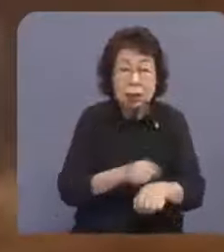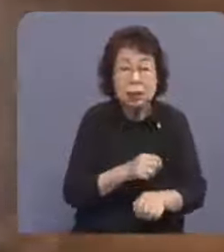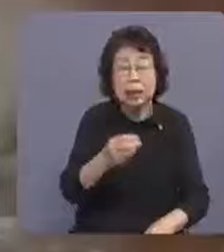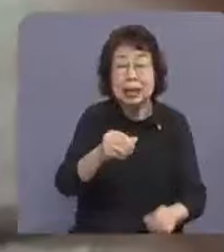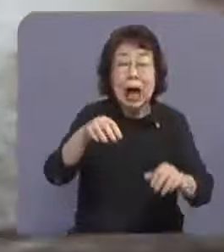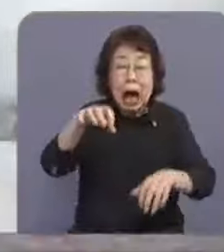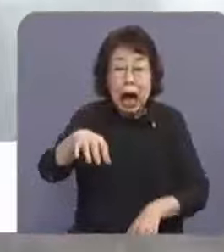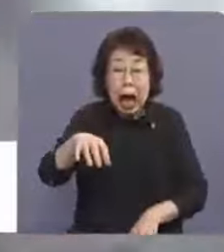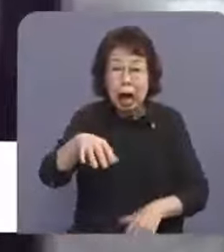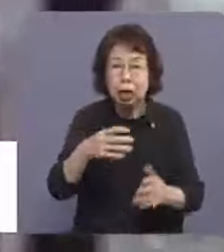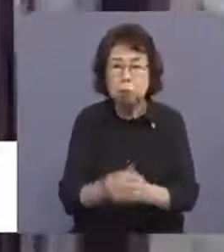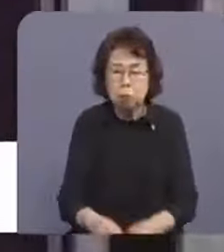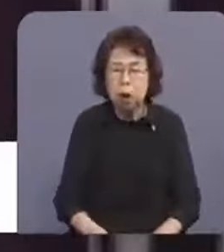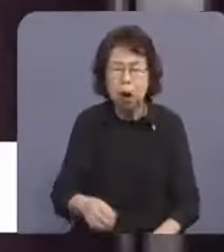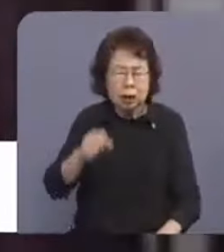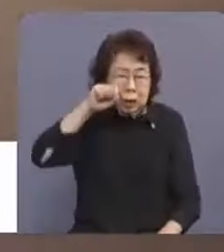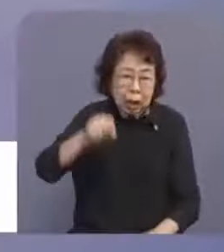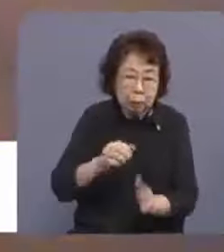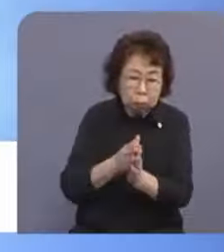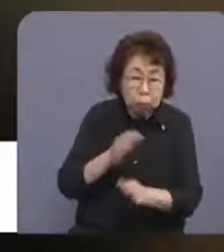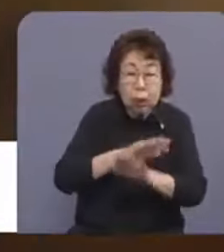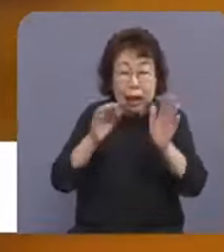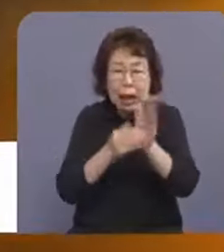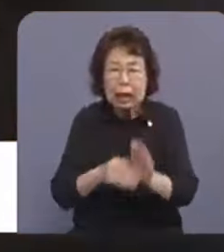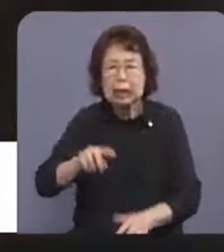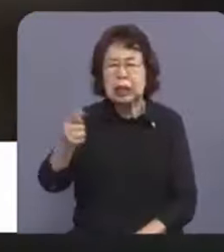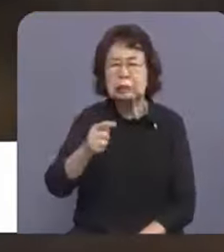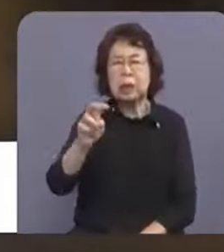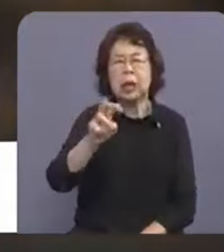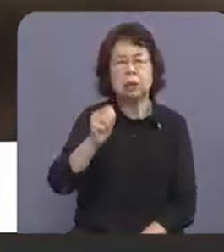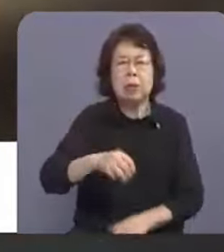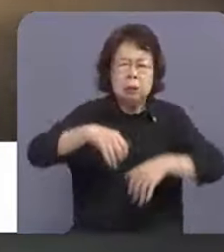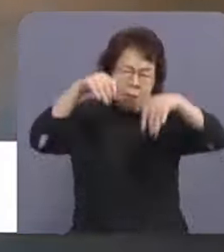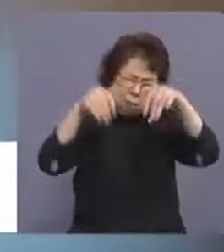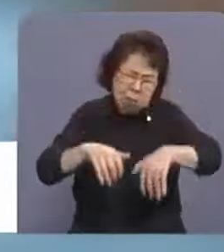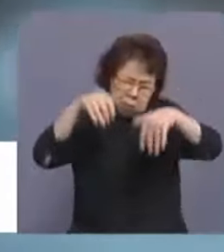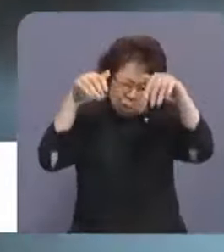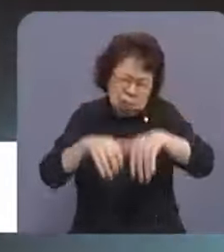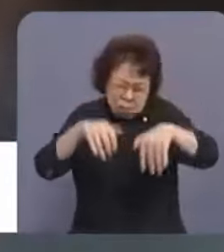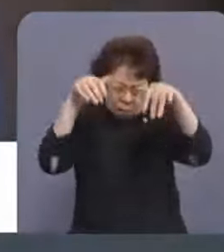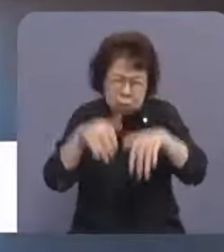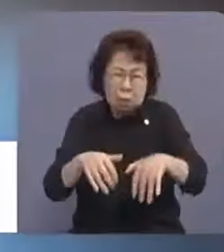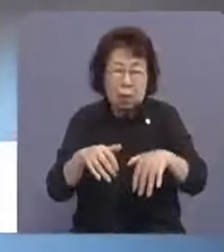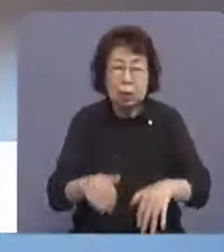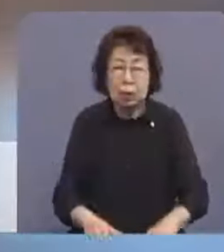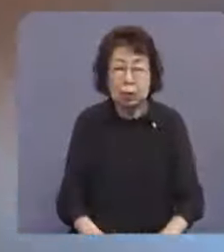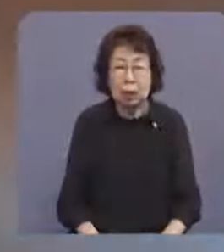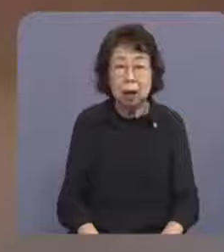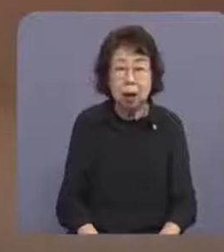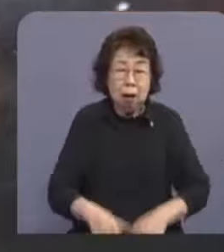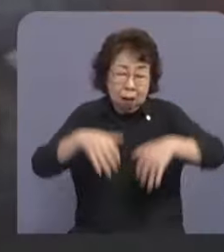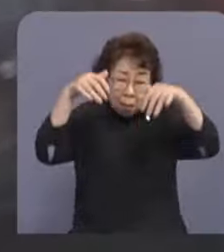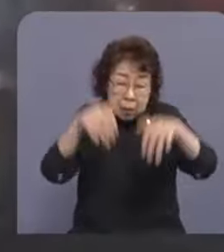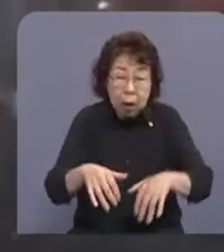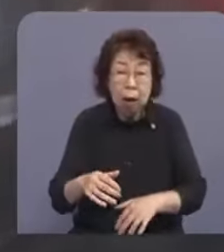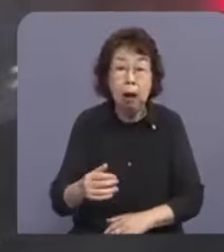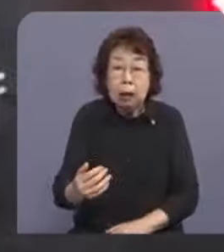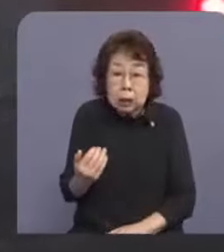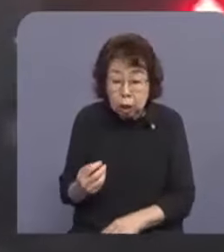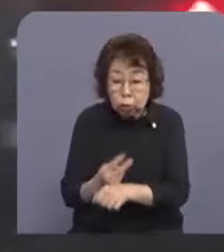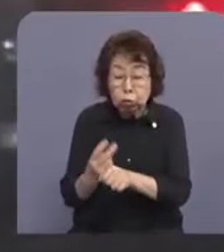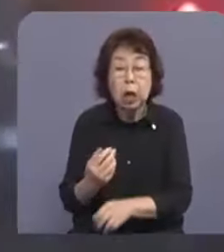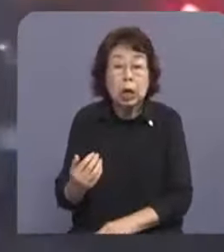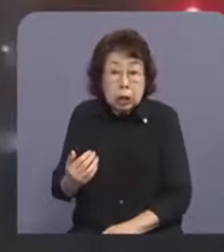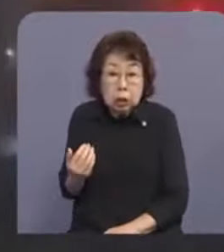사하구의 경우 새벽부터 낮까지 240mm가 넘는 강수량을 기록했습니다. 하지만 폭우가 쏟아지기 불과